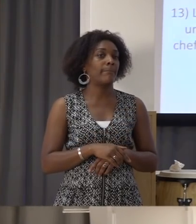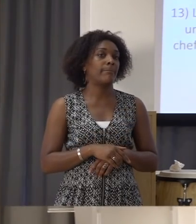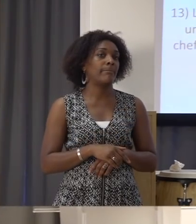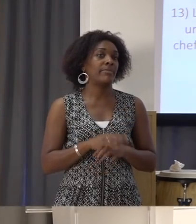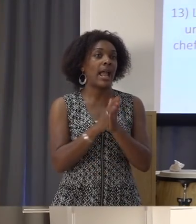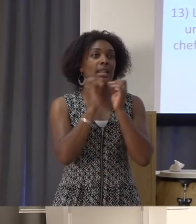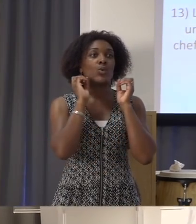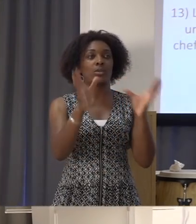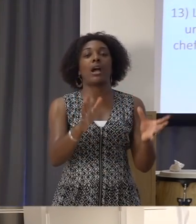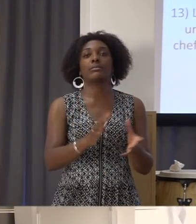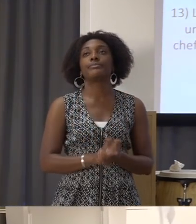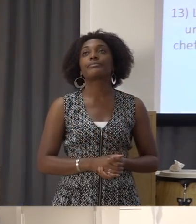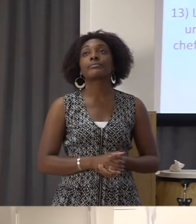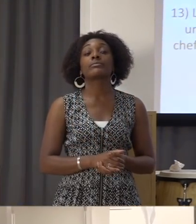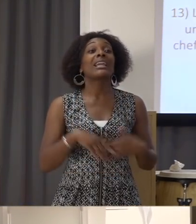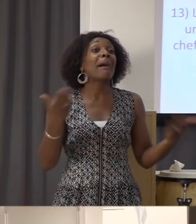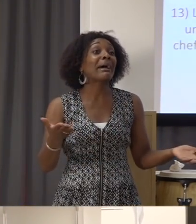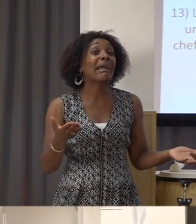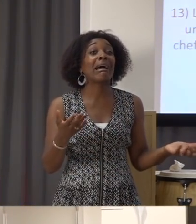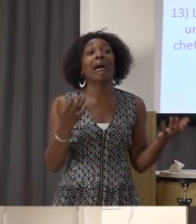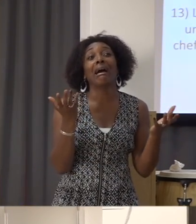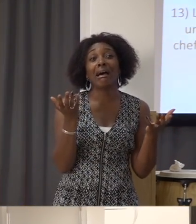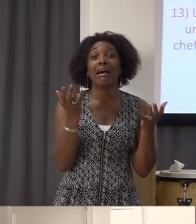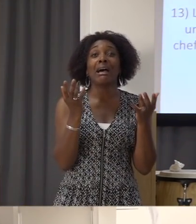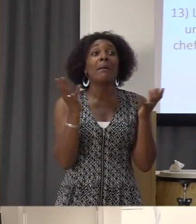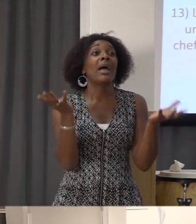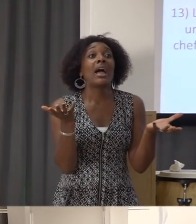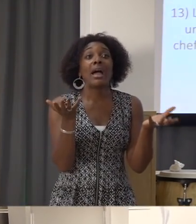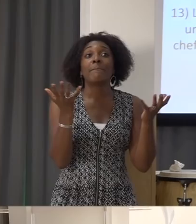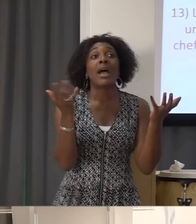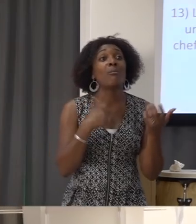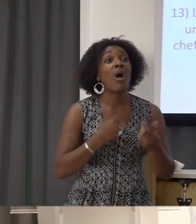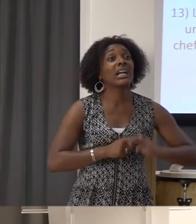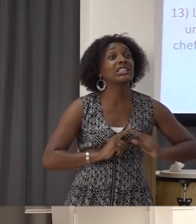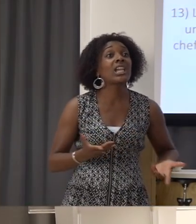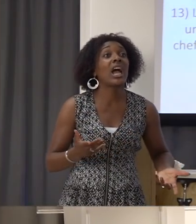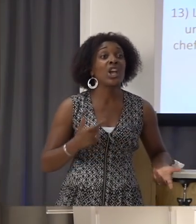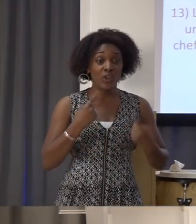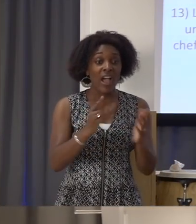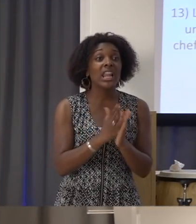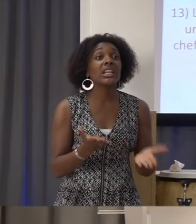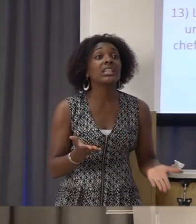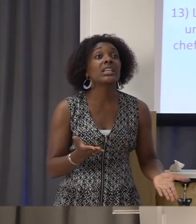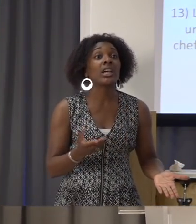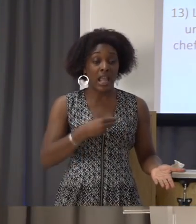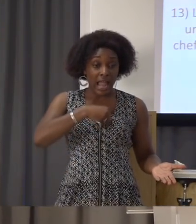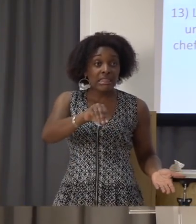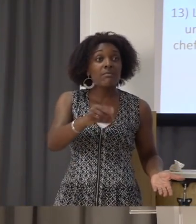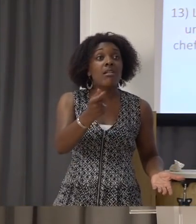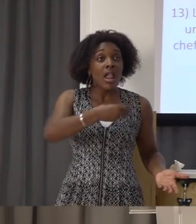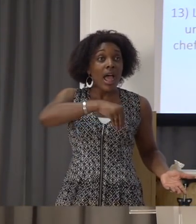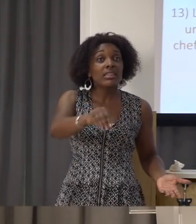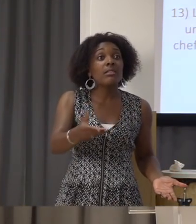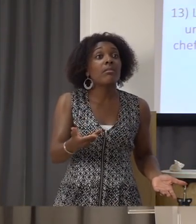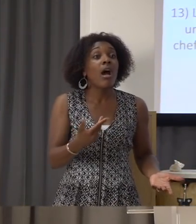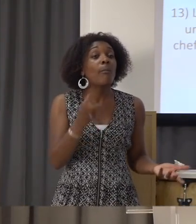Alléluia. Et après, on crie en disant, mais je suis chrétien, je vais à l'église, je donne